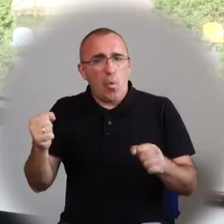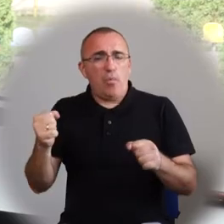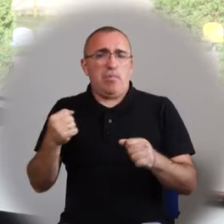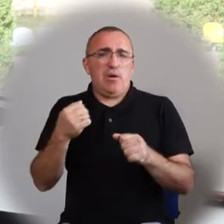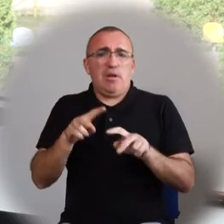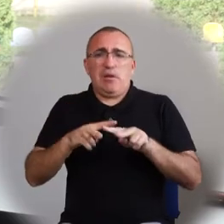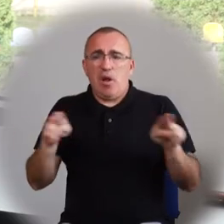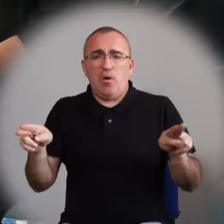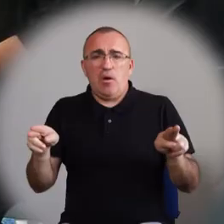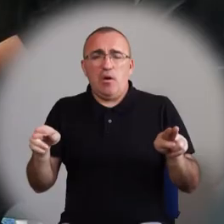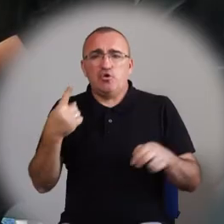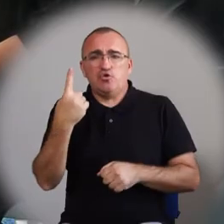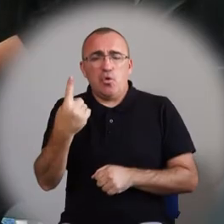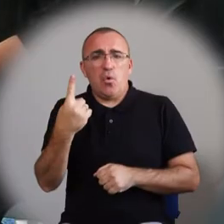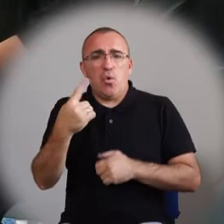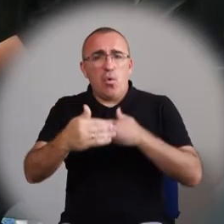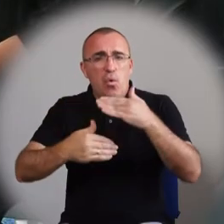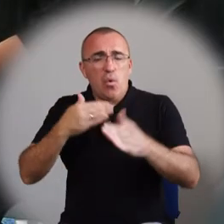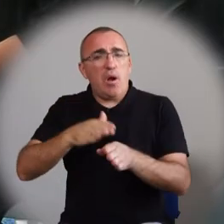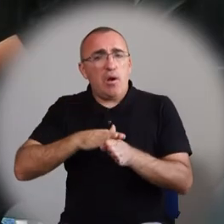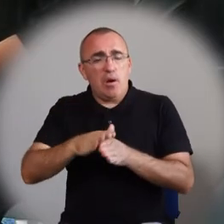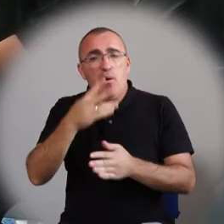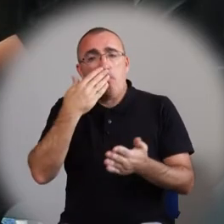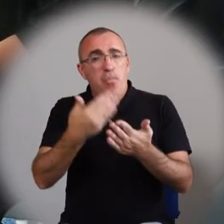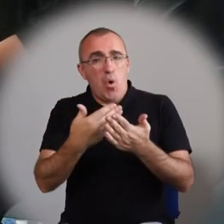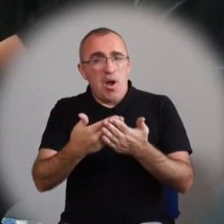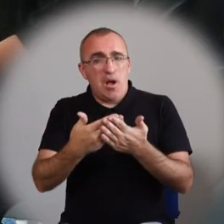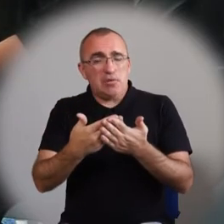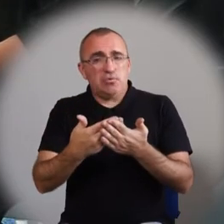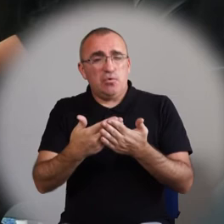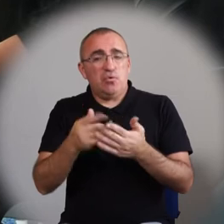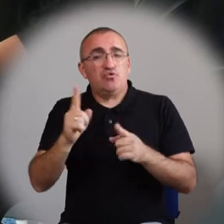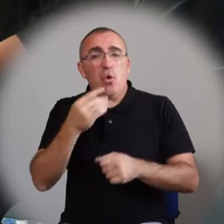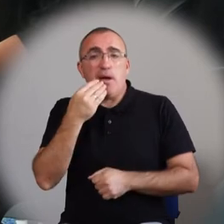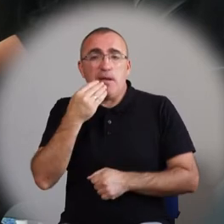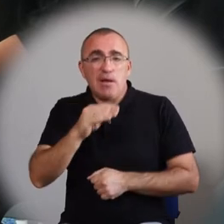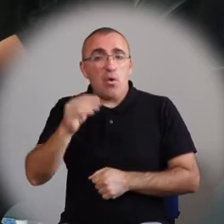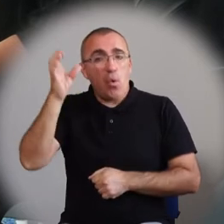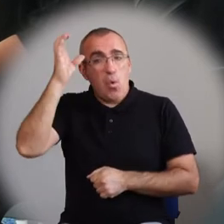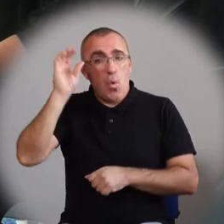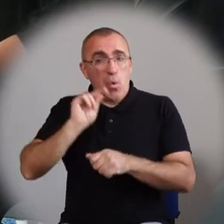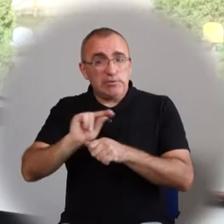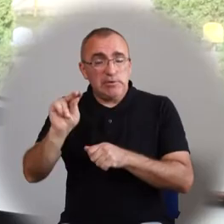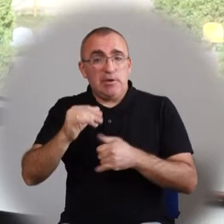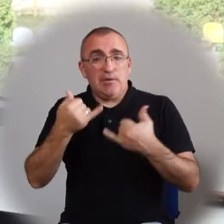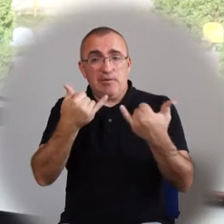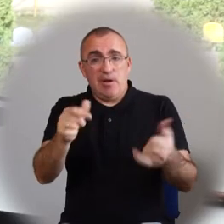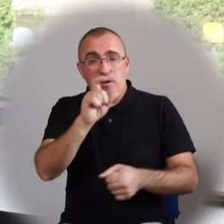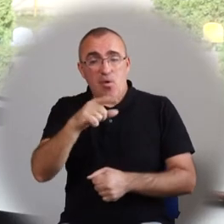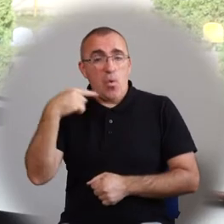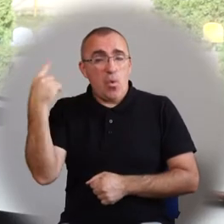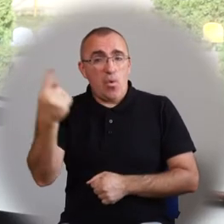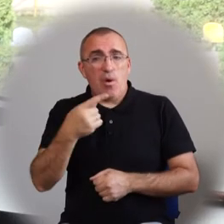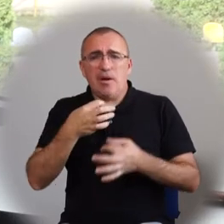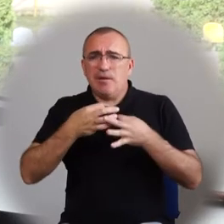пенсіонерів, чорнобильців. Також ще один крок, який ми реалізуємо і показували, що якісна освіта